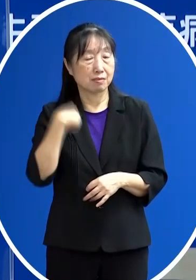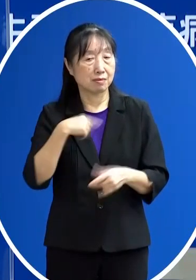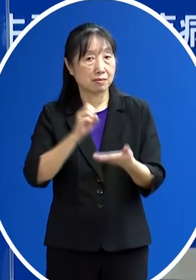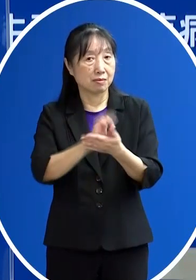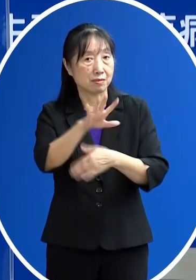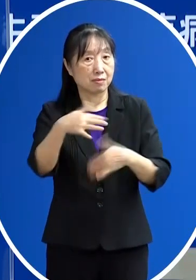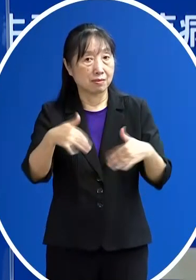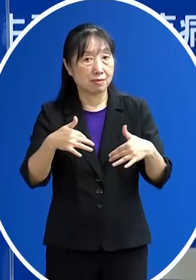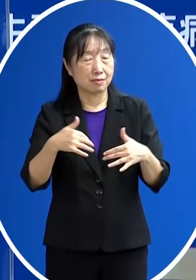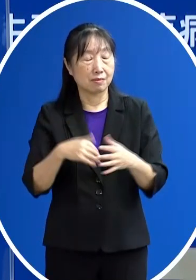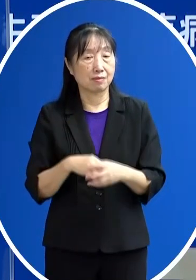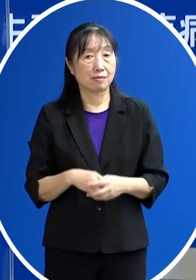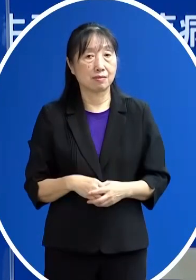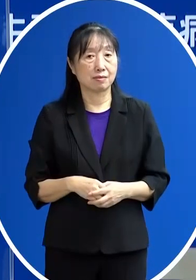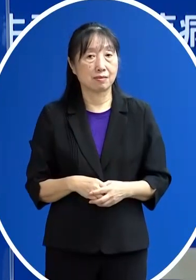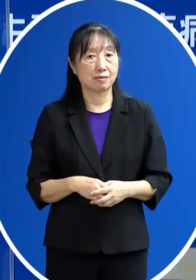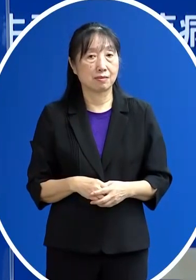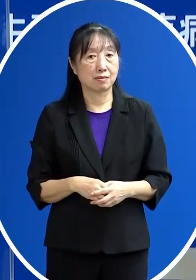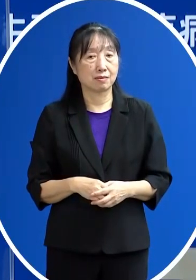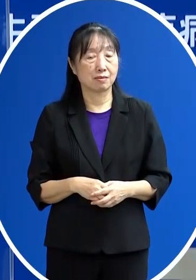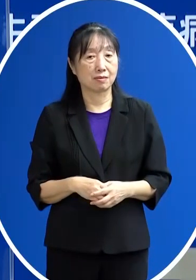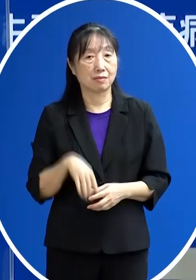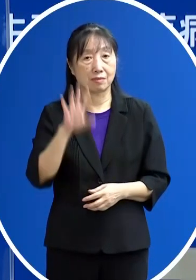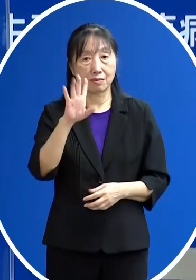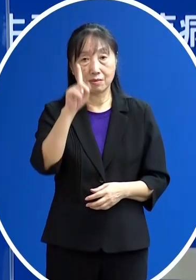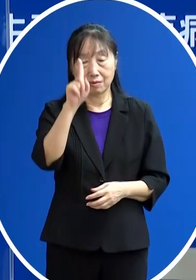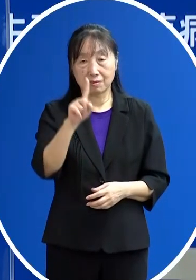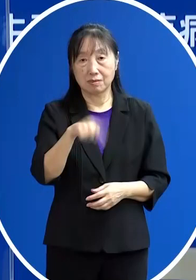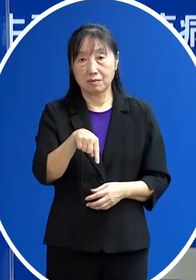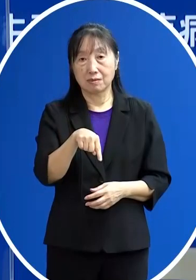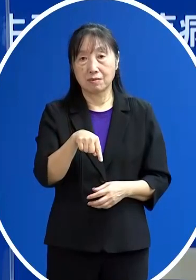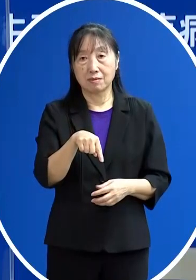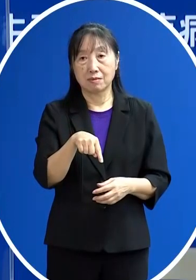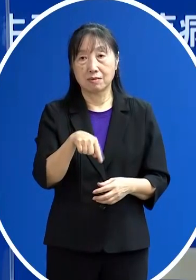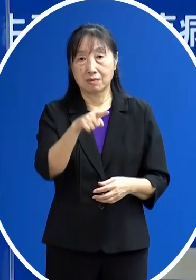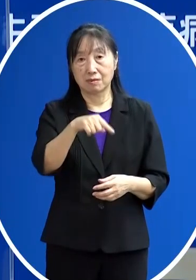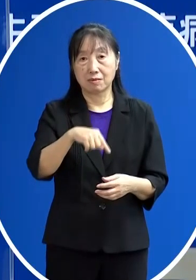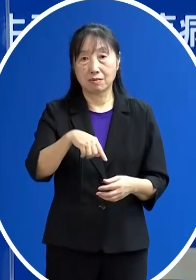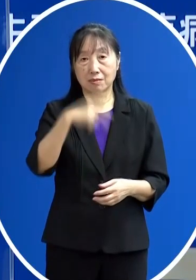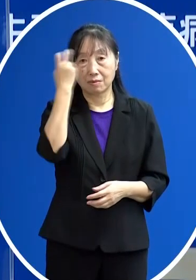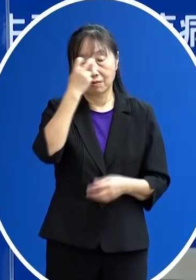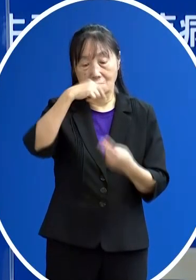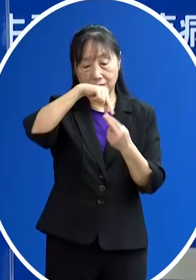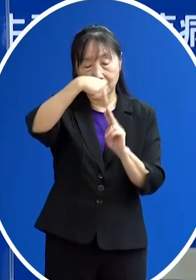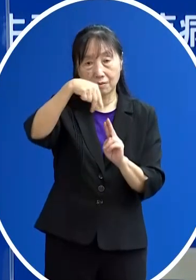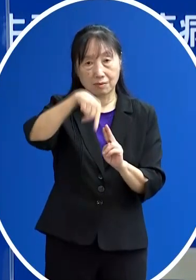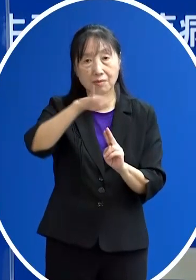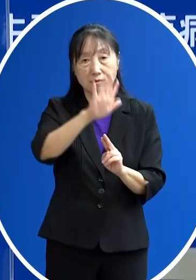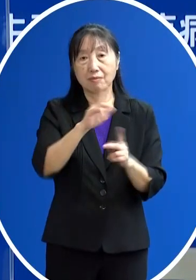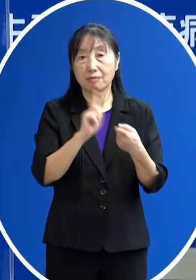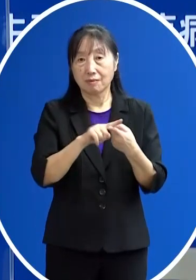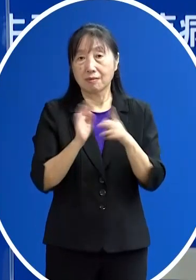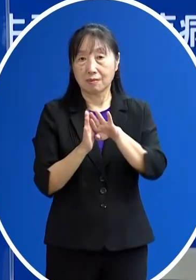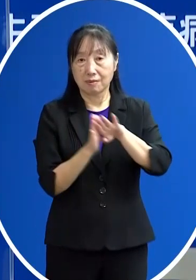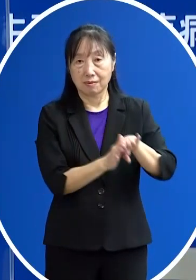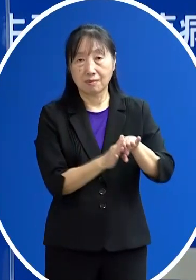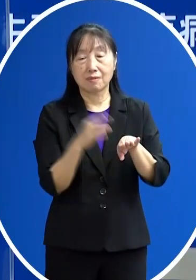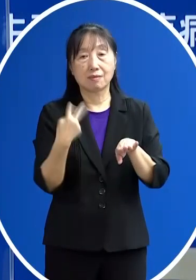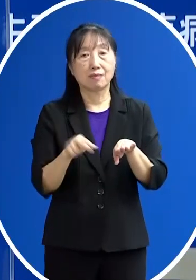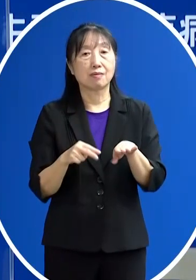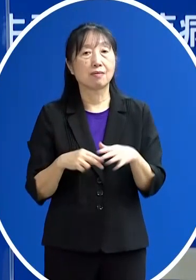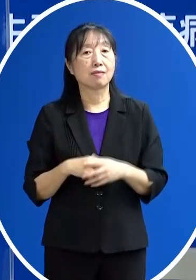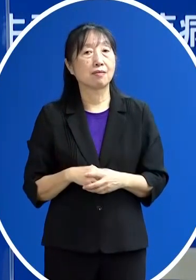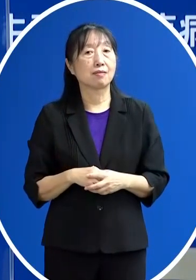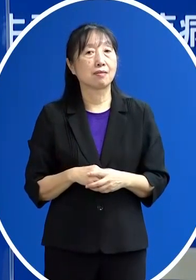Omicron， 当然有一个是他这个有没有在检验的这个定序这个部分。那另外因